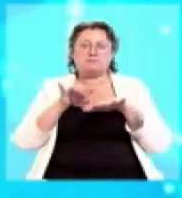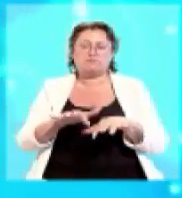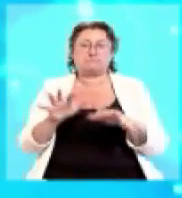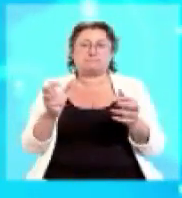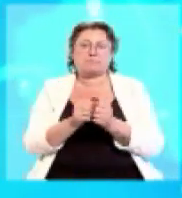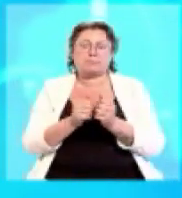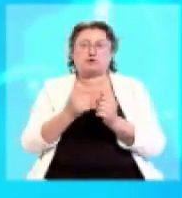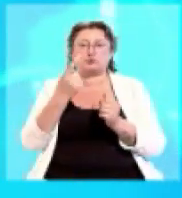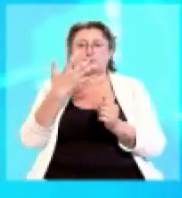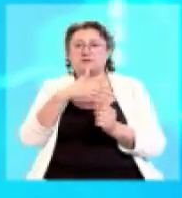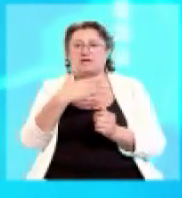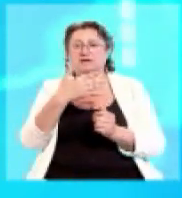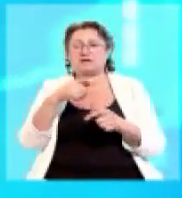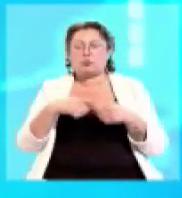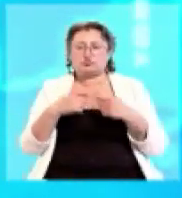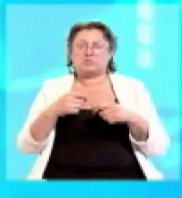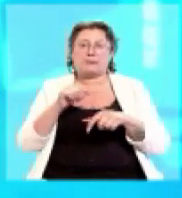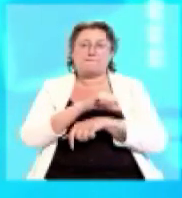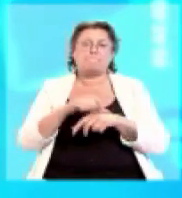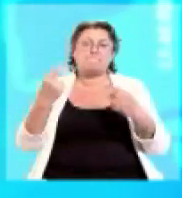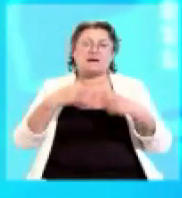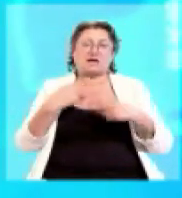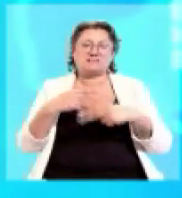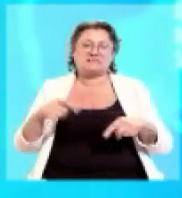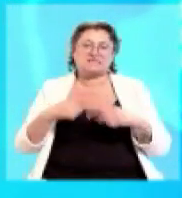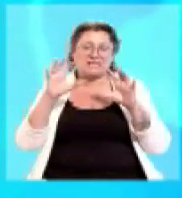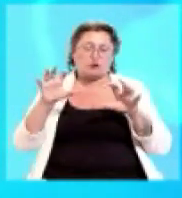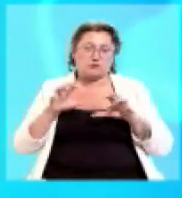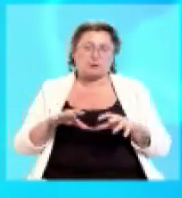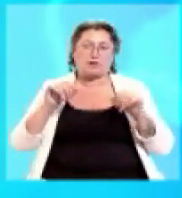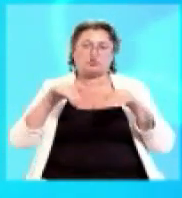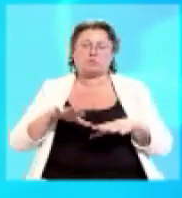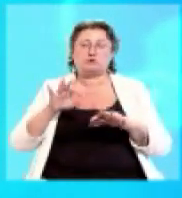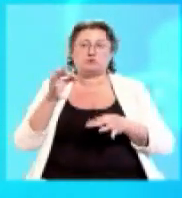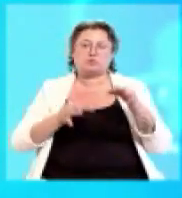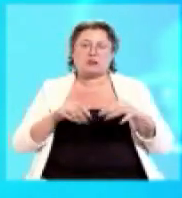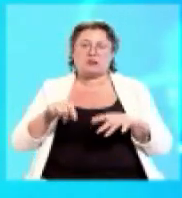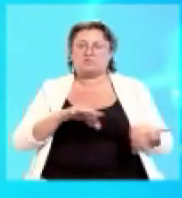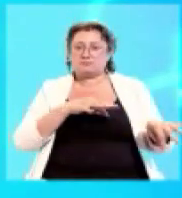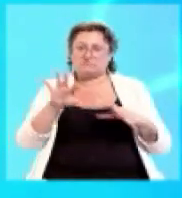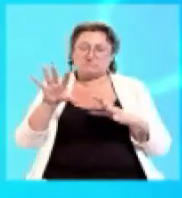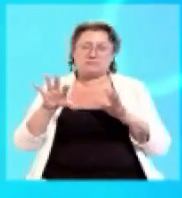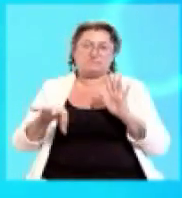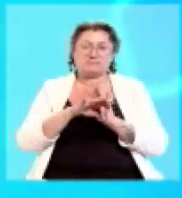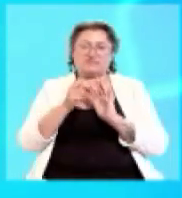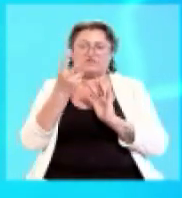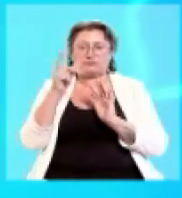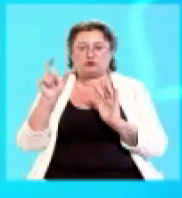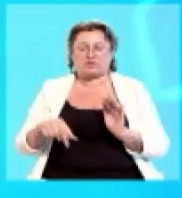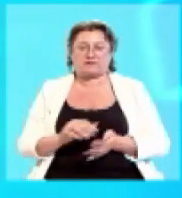150 нарушителей миграционного законодательства. По решению суда из региона выдворено 12 иностранцев.